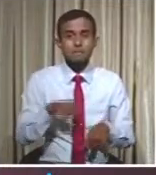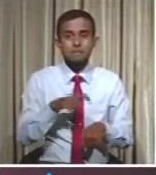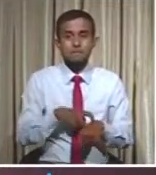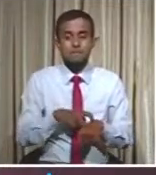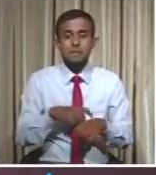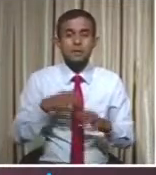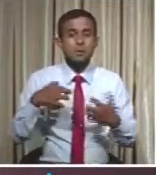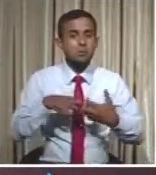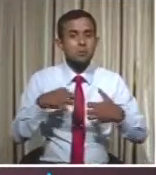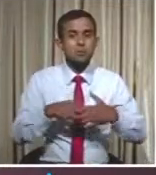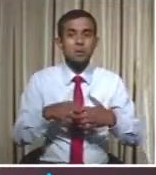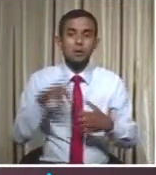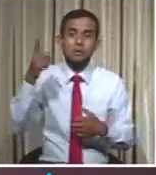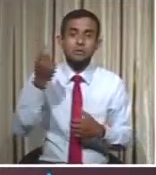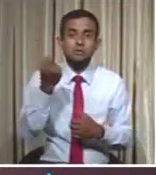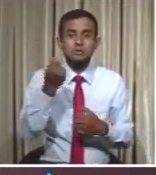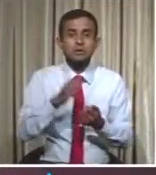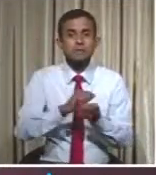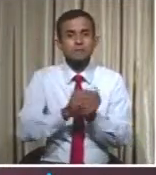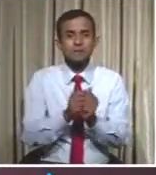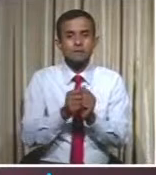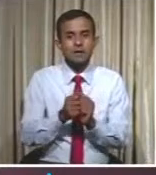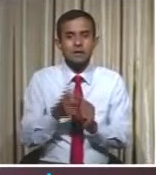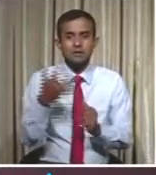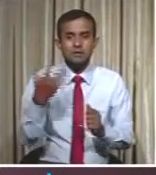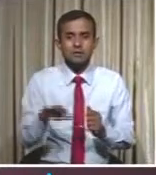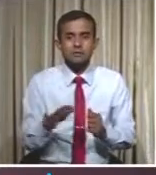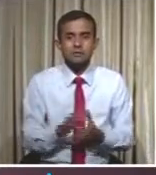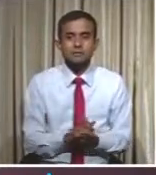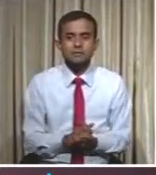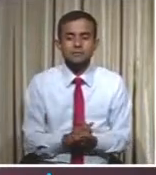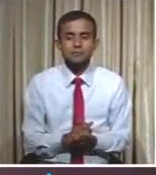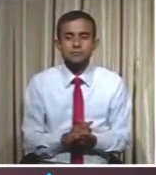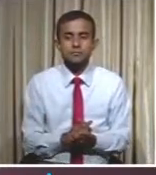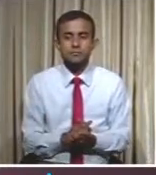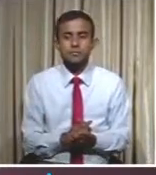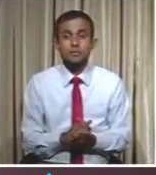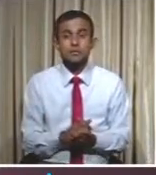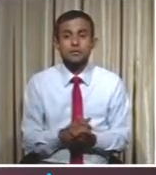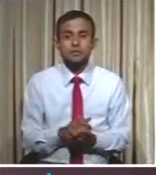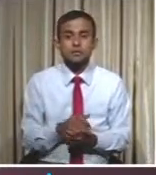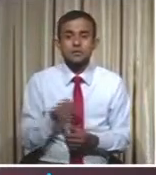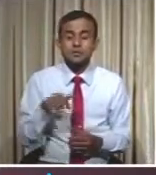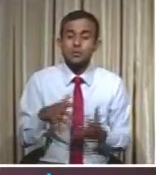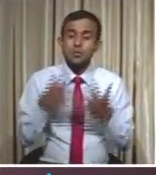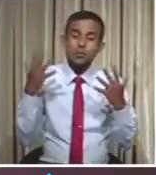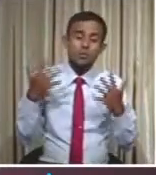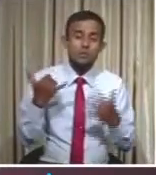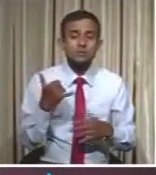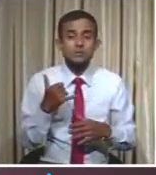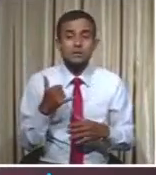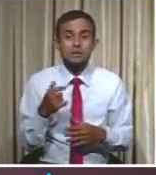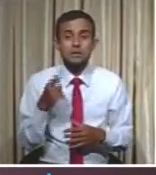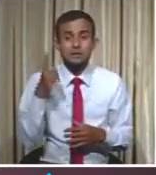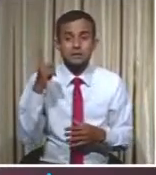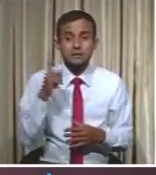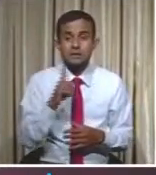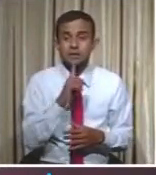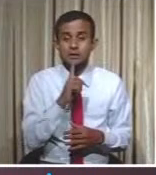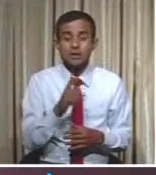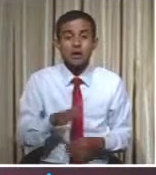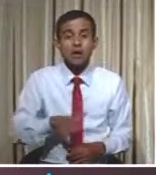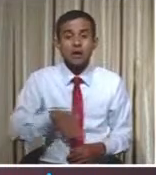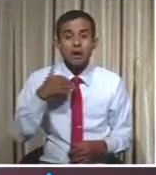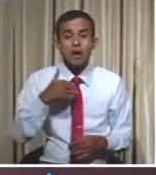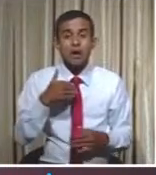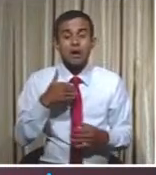අර්බුදය නිසා ඔවුන්ගේ ප්‍රතිපත්ති වෙනස් කර වෙනස් කරලා තිබ්බට බොහෝ දුරට ඒ මූලික